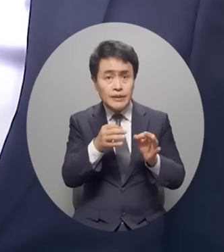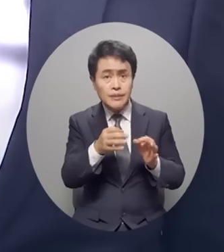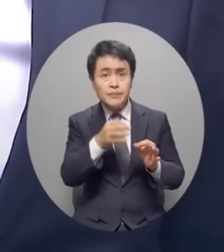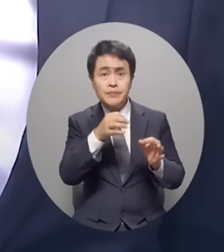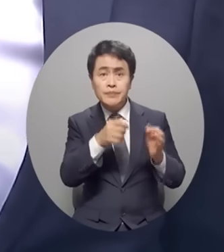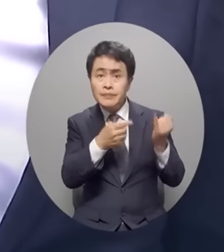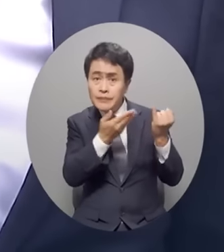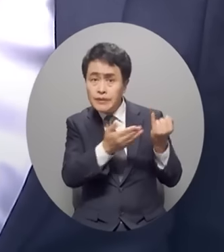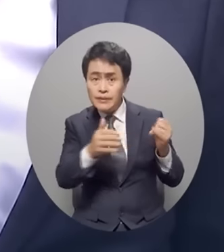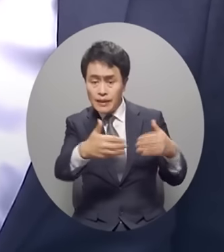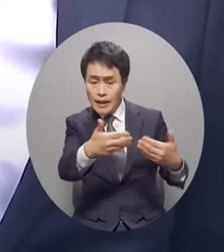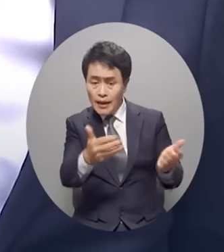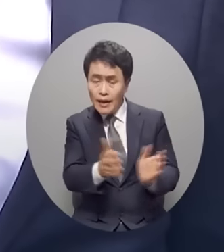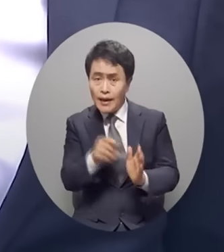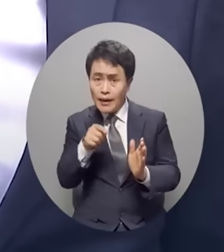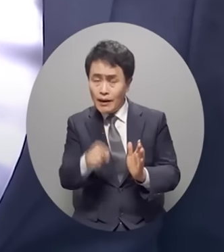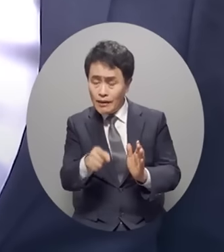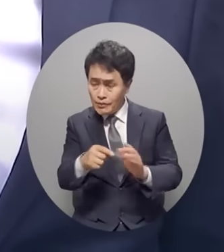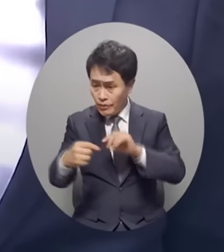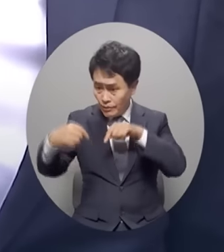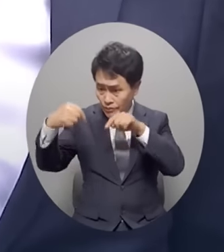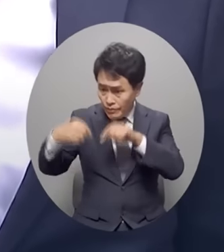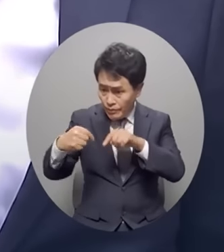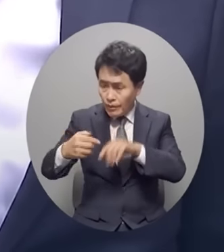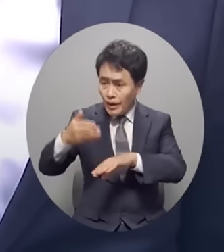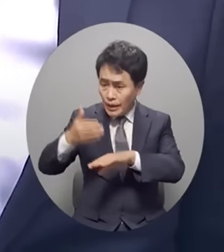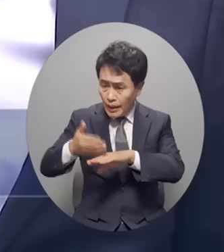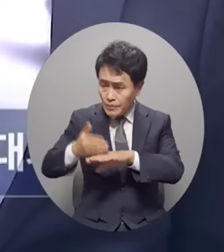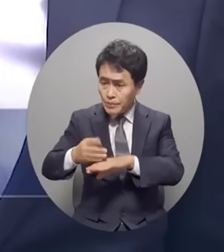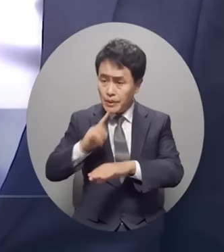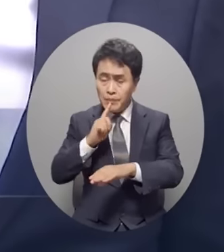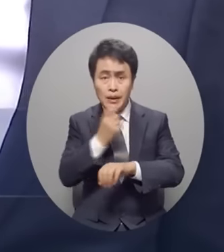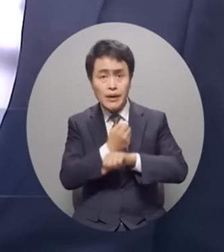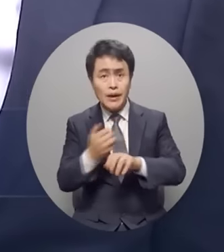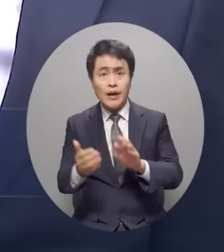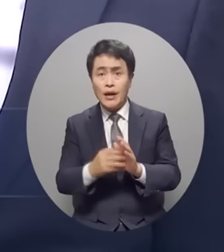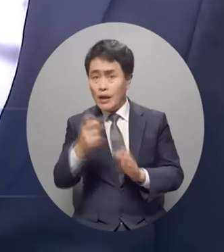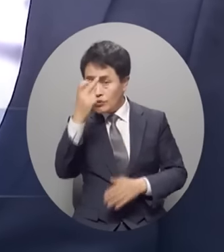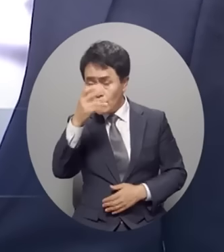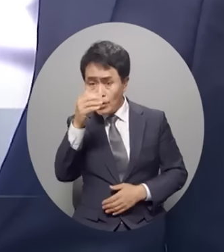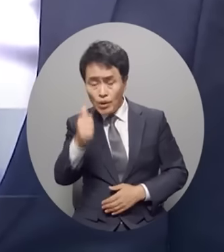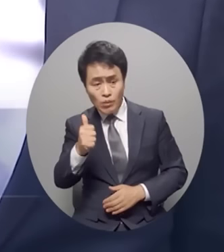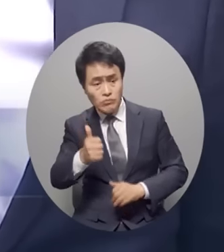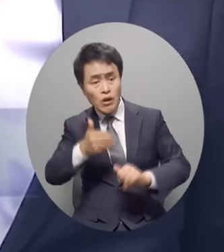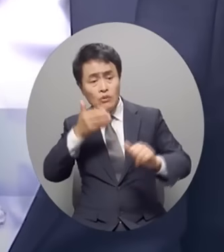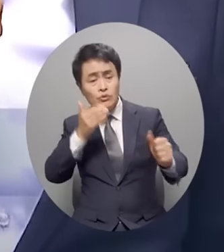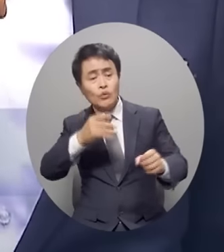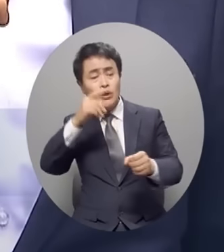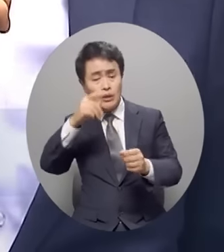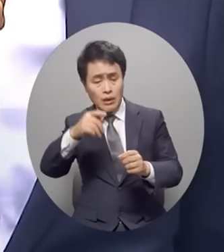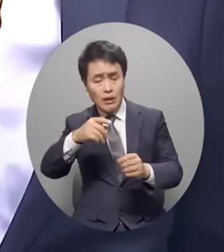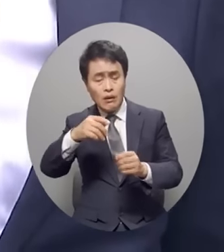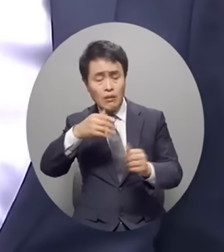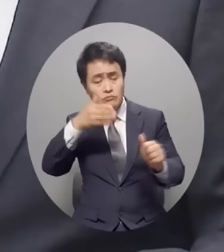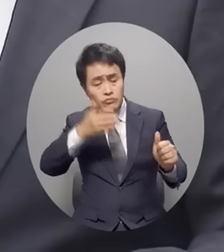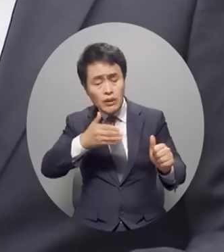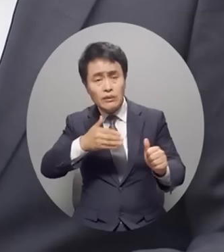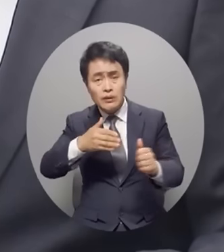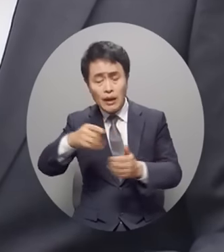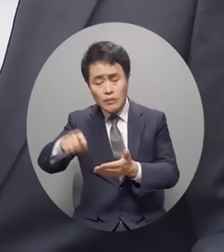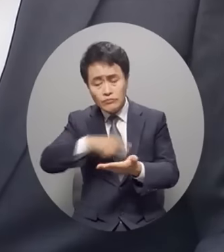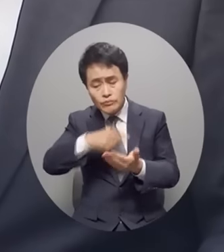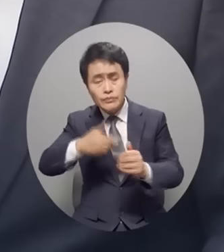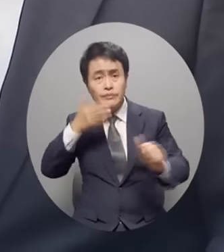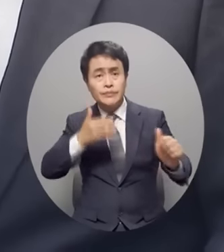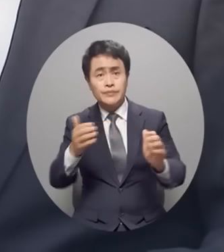금품을 접견을 위한 수단이나 감사의 표시라고 하지만 최목사는 청탁의 대가라고 반박합니다 또